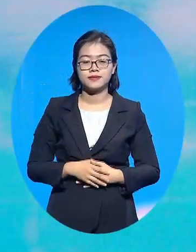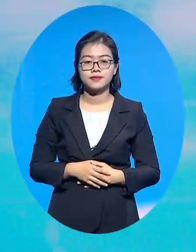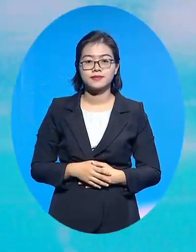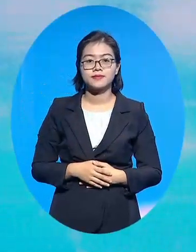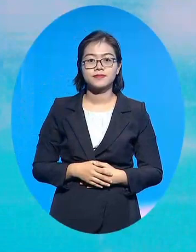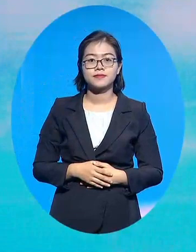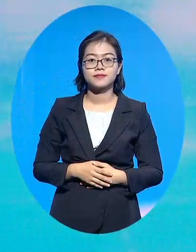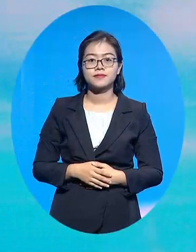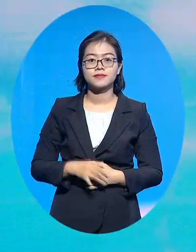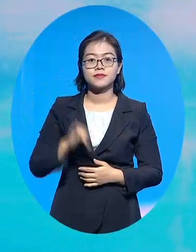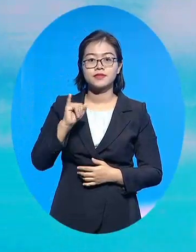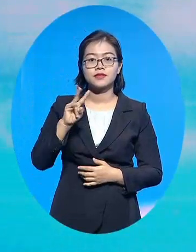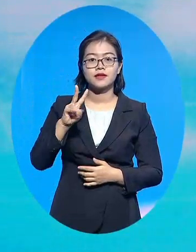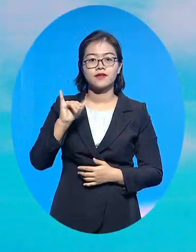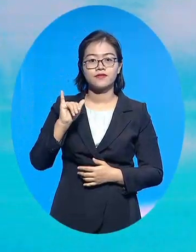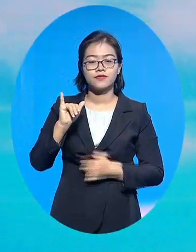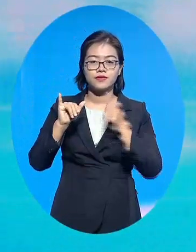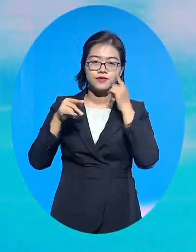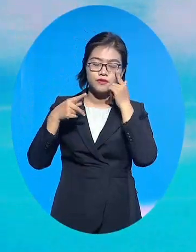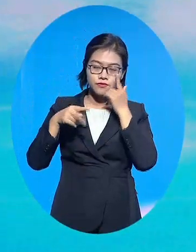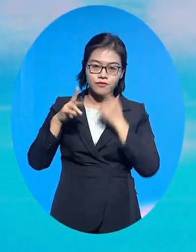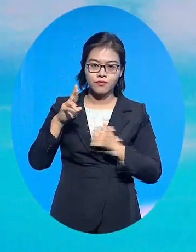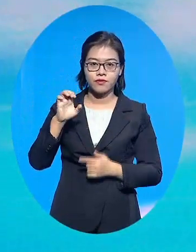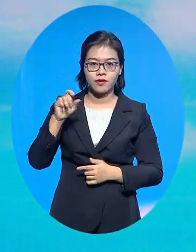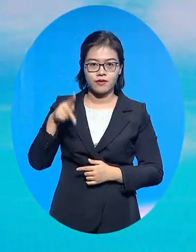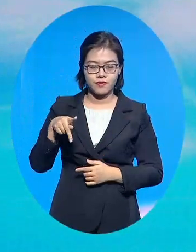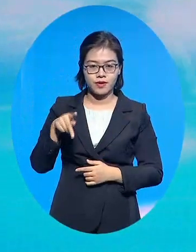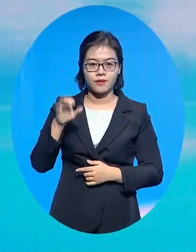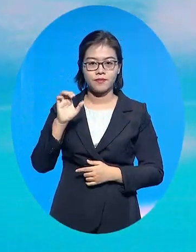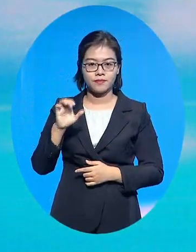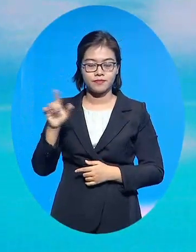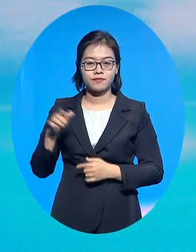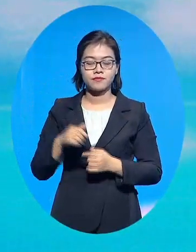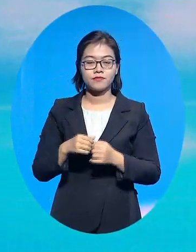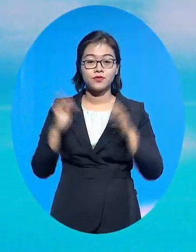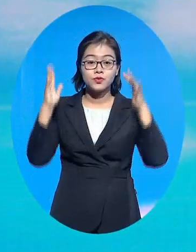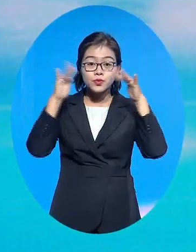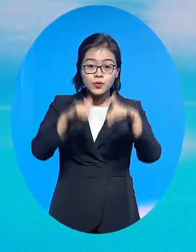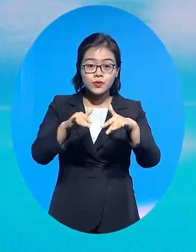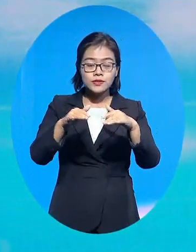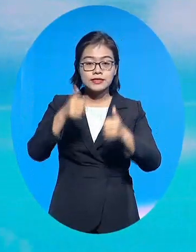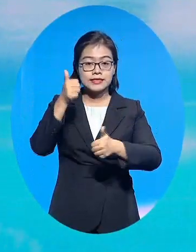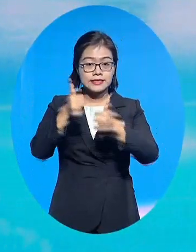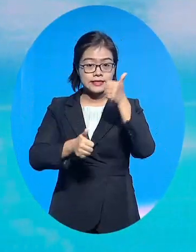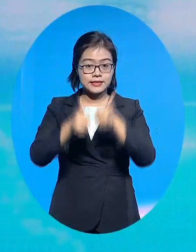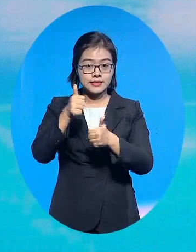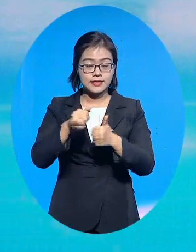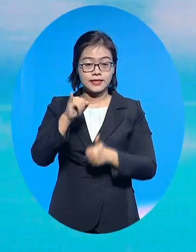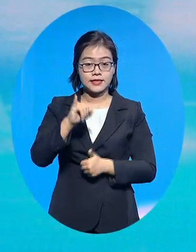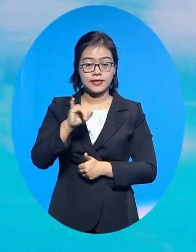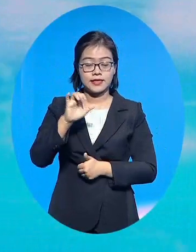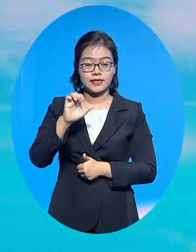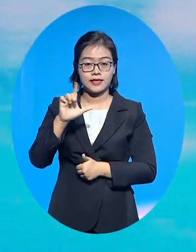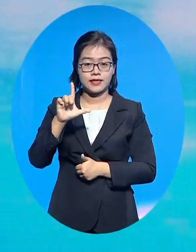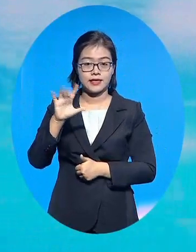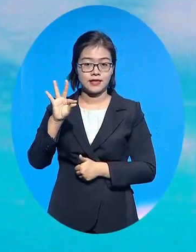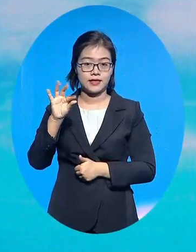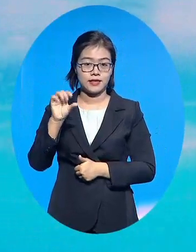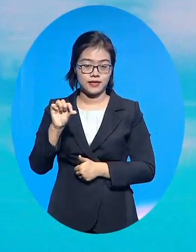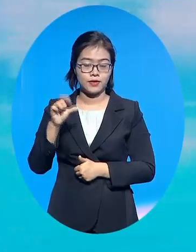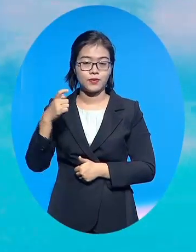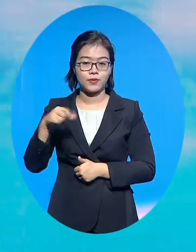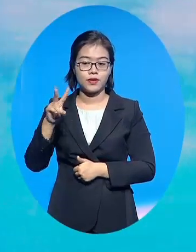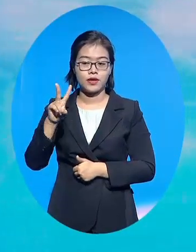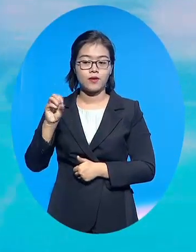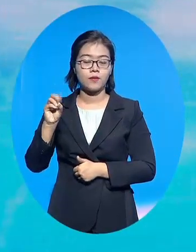education đã tổ chức thành công cô chung kết cuộc thi theas 2022 trên nền tảng trực tuyến Đây